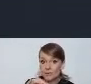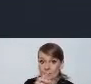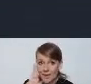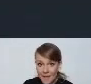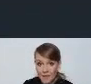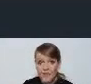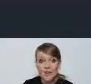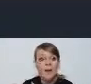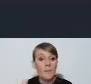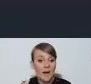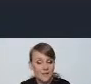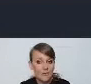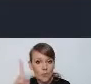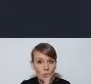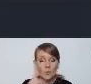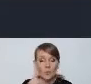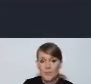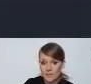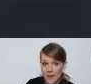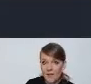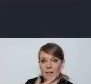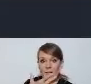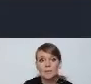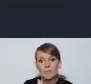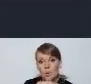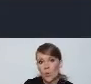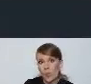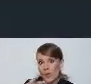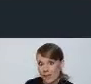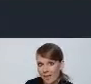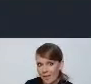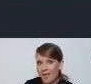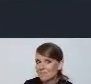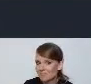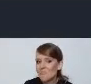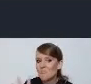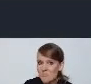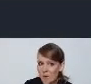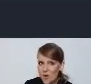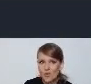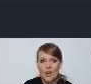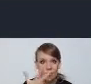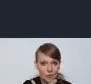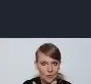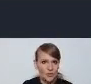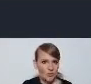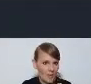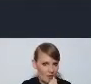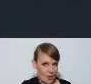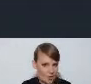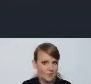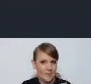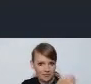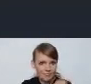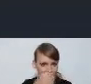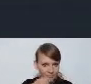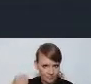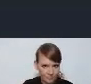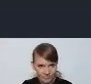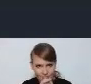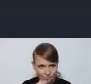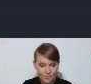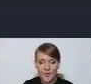partnerstwo publiczno-prywatne wykorzystuje środki unijne. A więc można połączyć trzy źródła finansowania. Własne